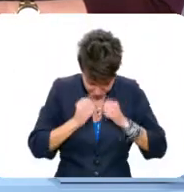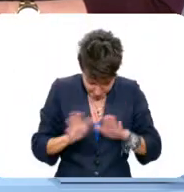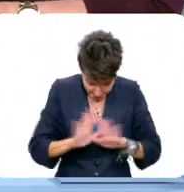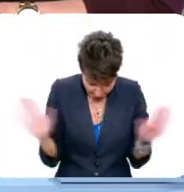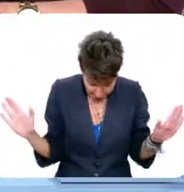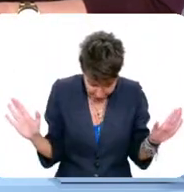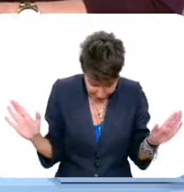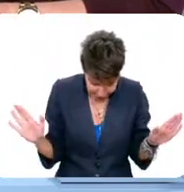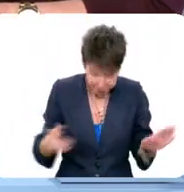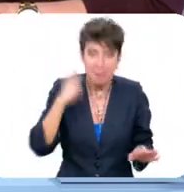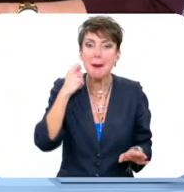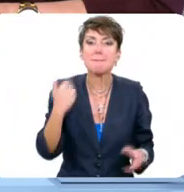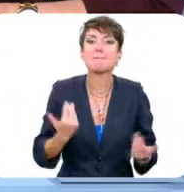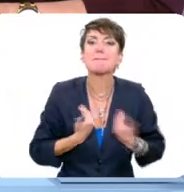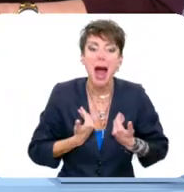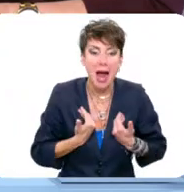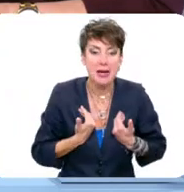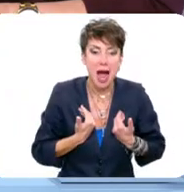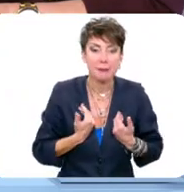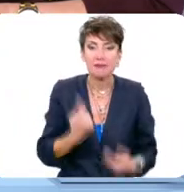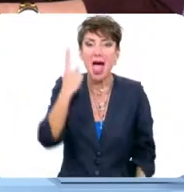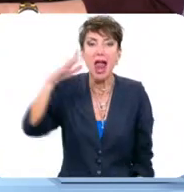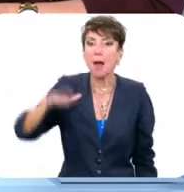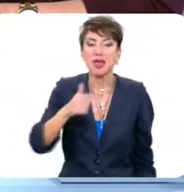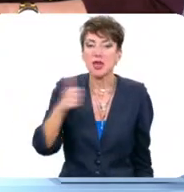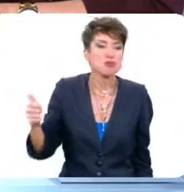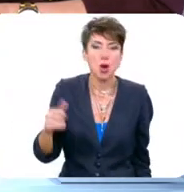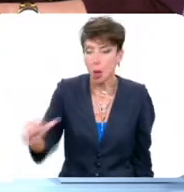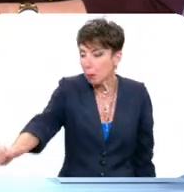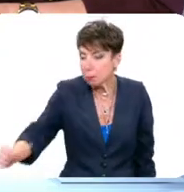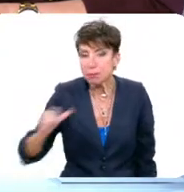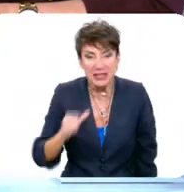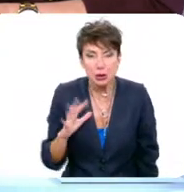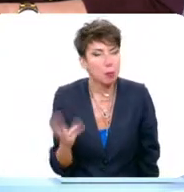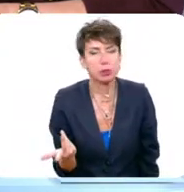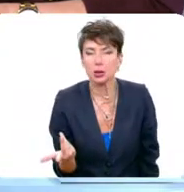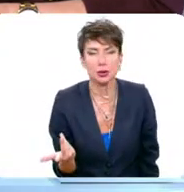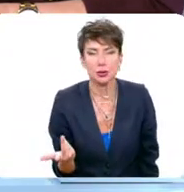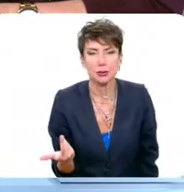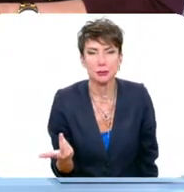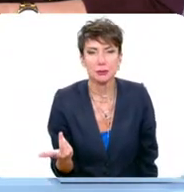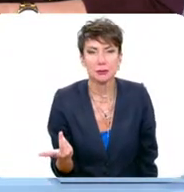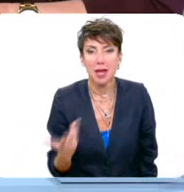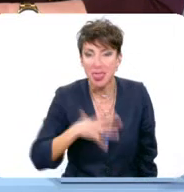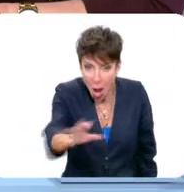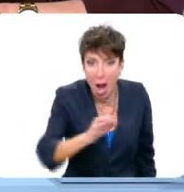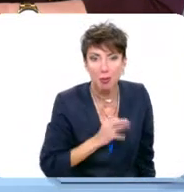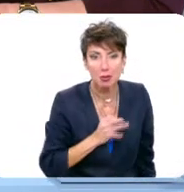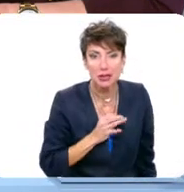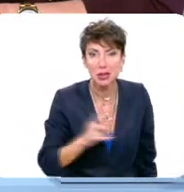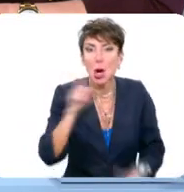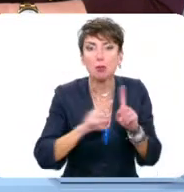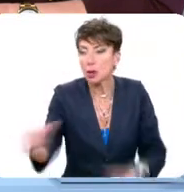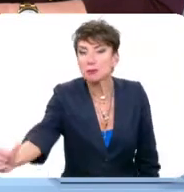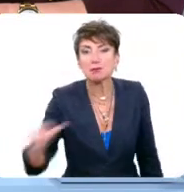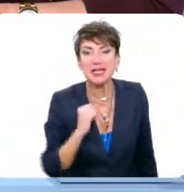Είμαι μια μάνα με ένα γιο. Ποιος θα μου τον φέρει πίσω, κυρία Τατιάνα? Πέστε μου, ποιος θα μου φέρει το παιδί